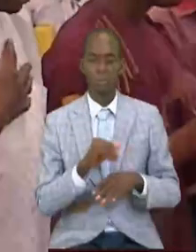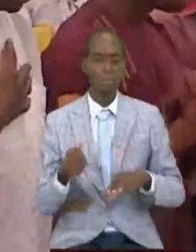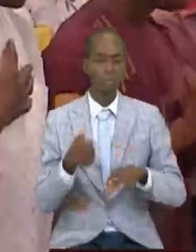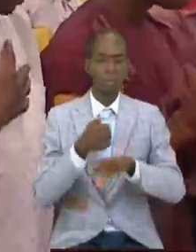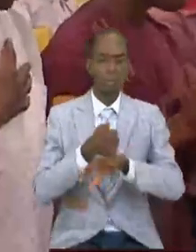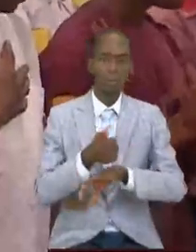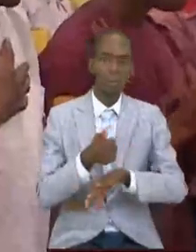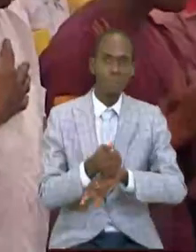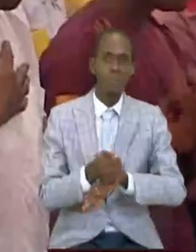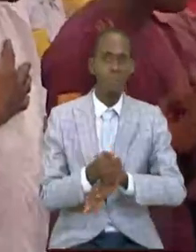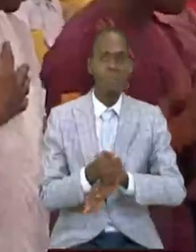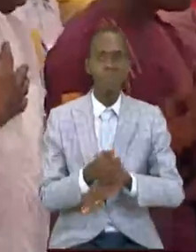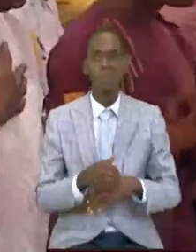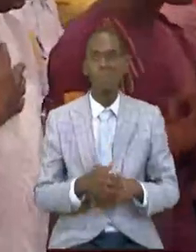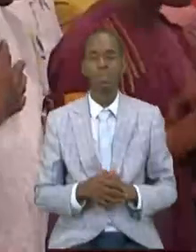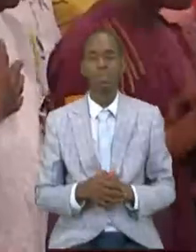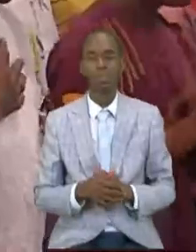pas de blâme,